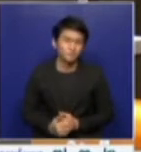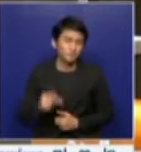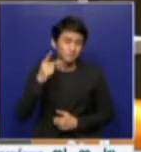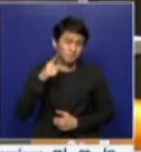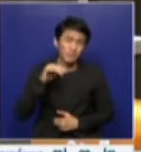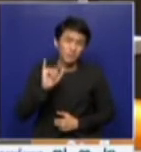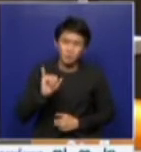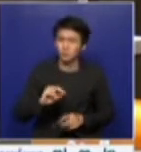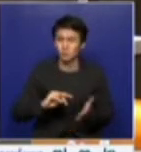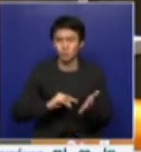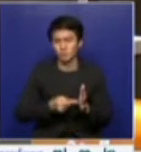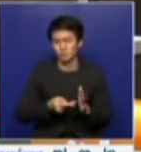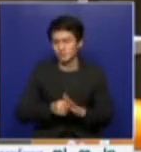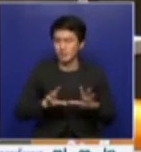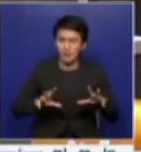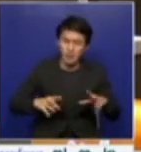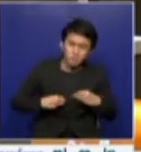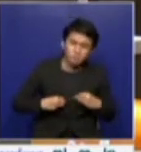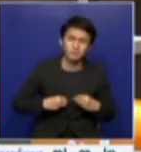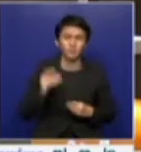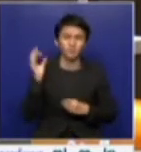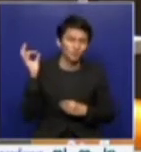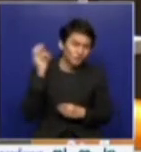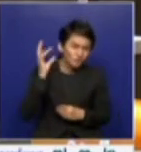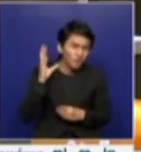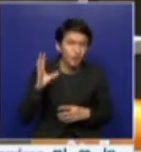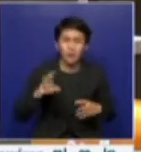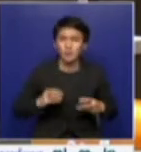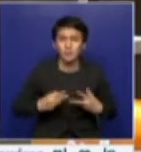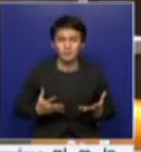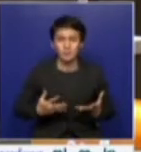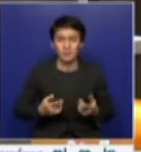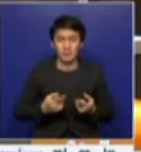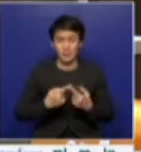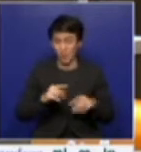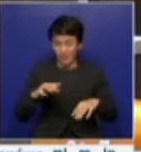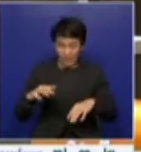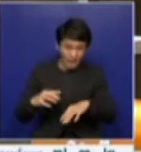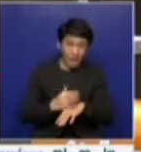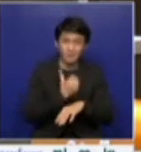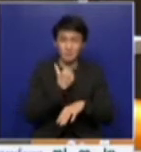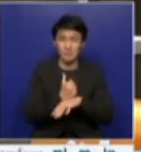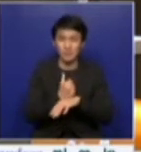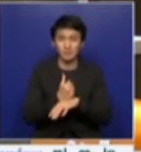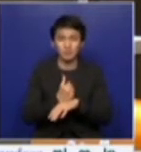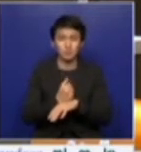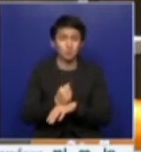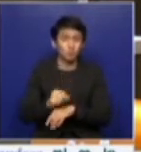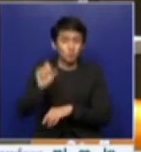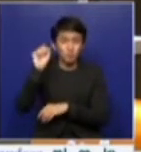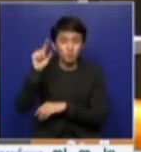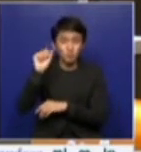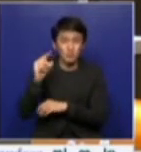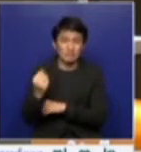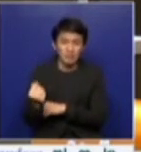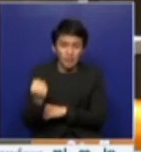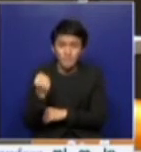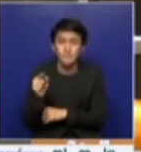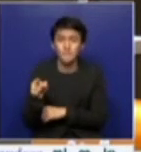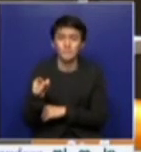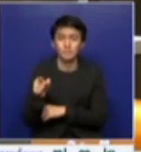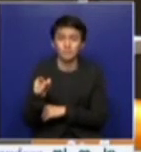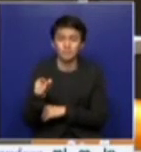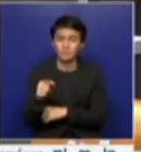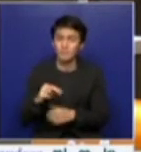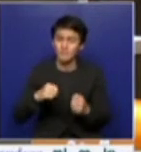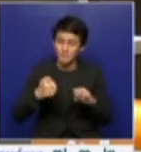รับฟังเสียงเรียกร้องดังกล่าวกับใช้อำนาจประกาศสถานการณ์ฉุกเฉินที่มีความร้ายแรงมีผลของการ